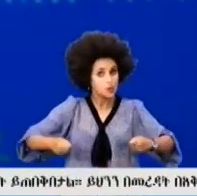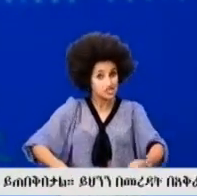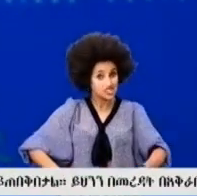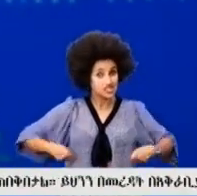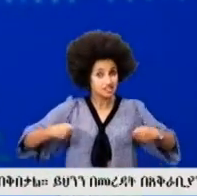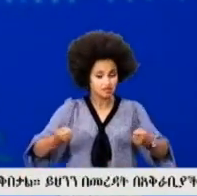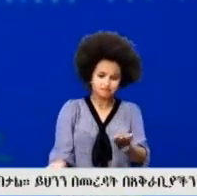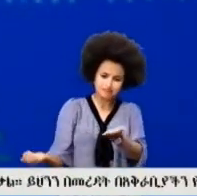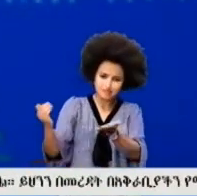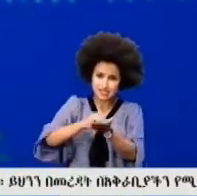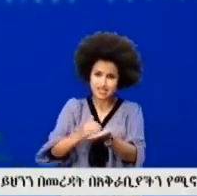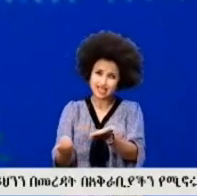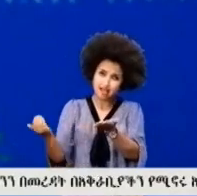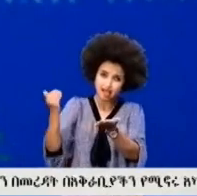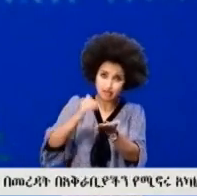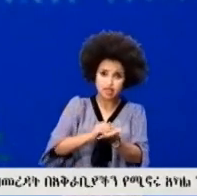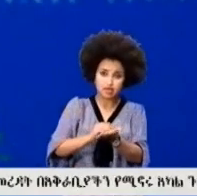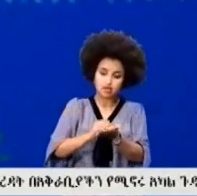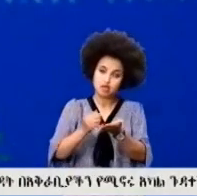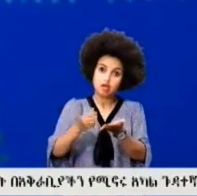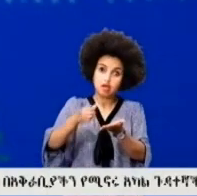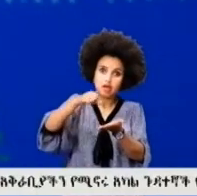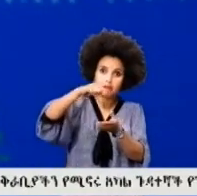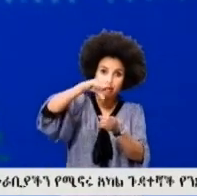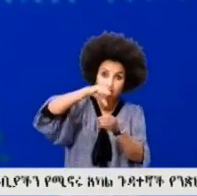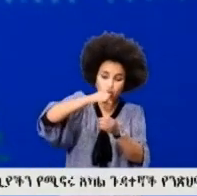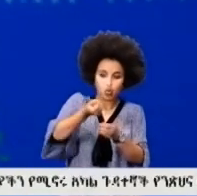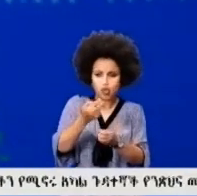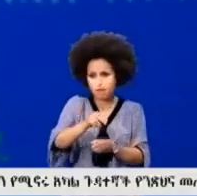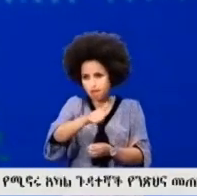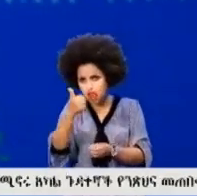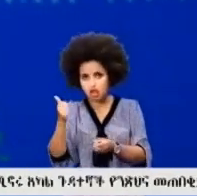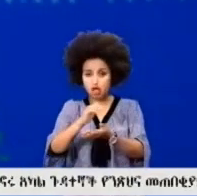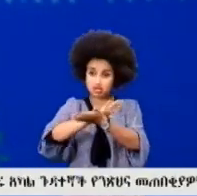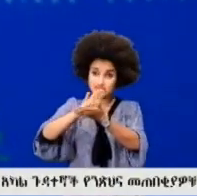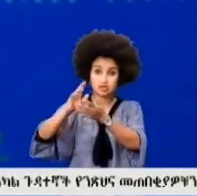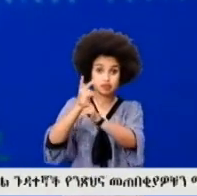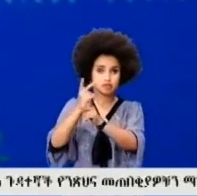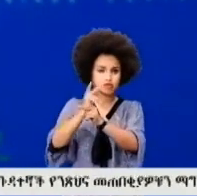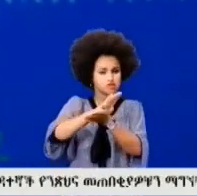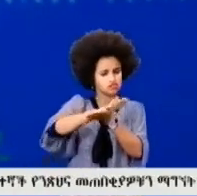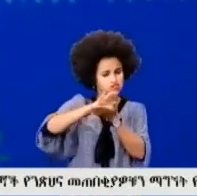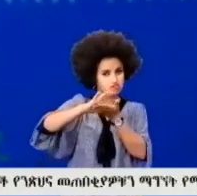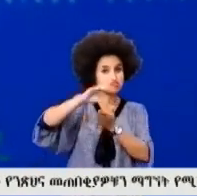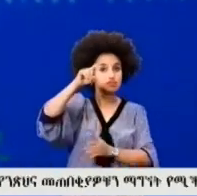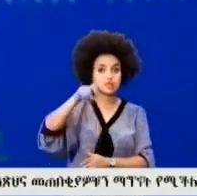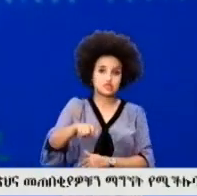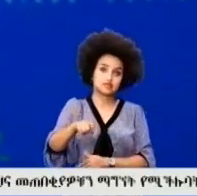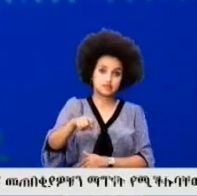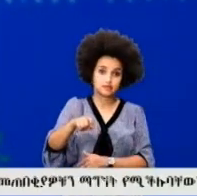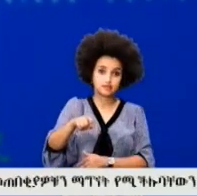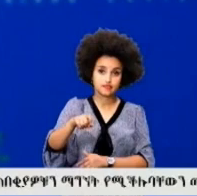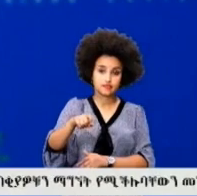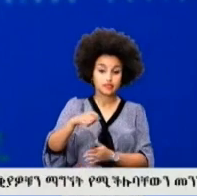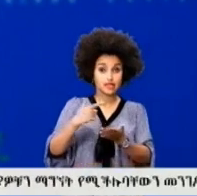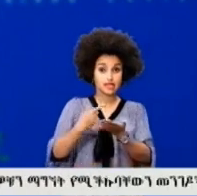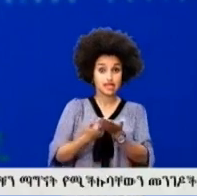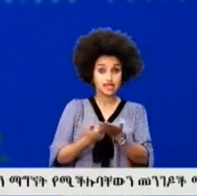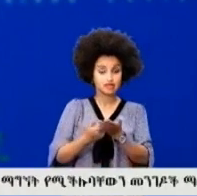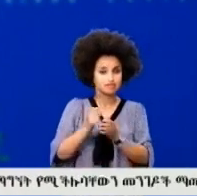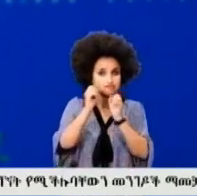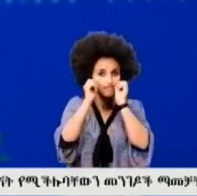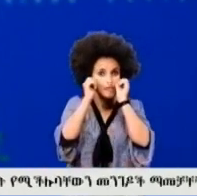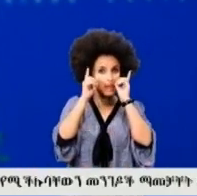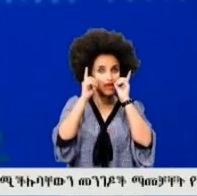ወንበር በተደጋጋሚ በአልኮል ወይም ደግሞ በሌላ ንጽህና መጠበቂያ ሊያጸዳ ይገባል።